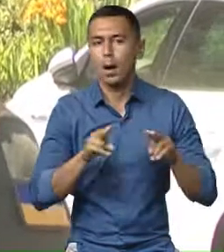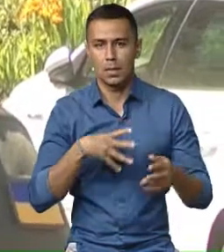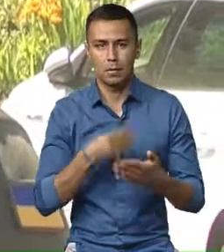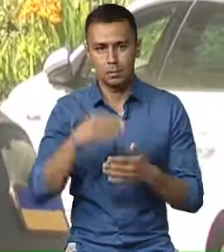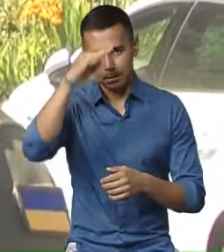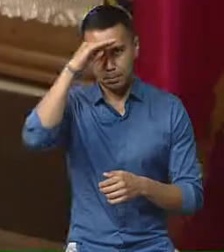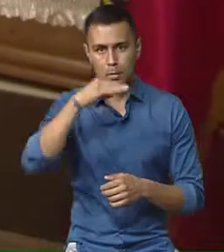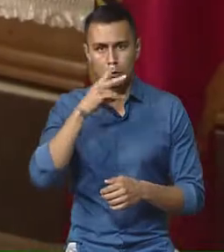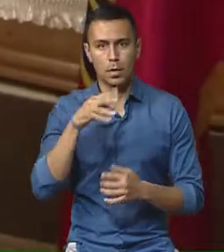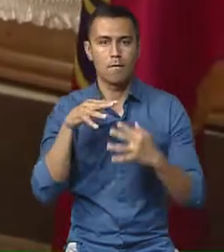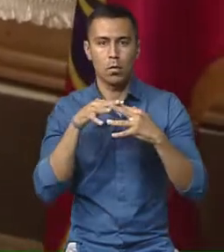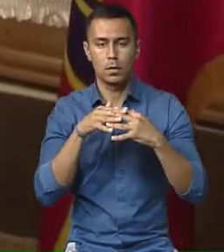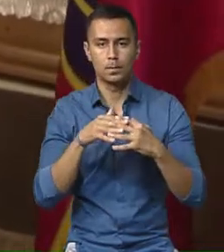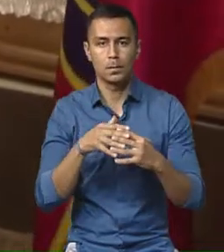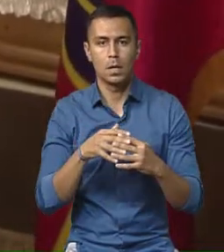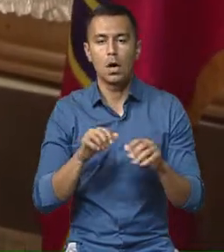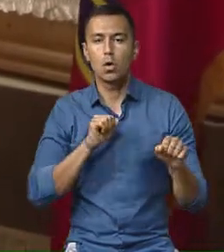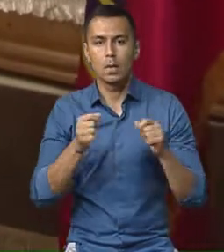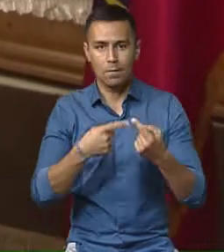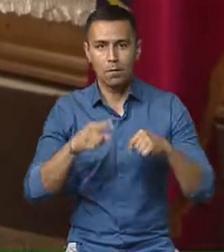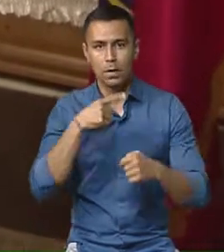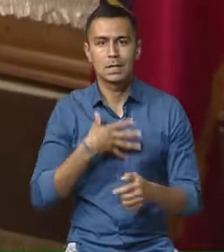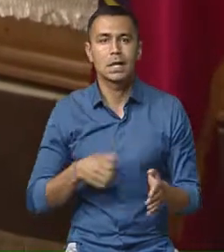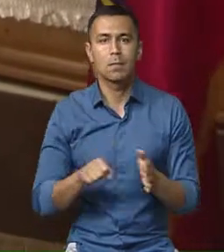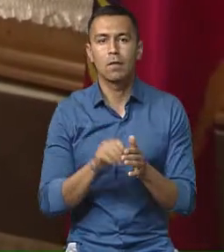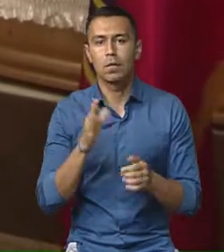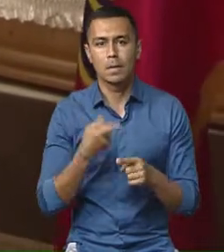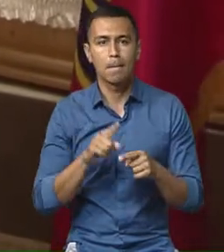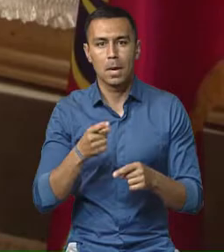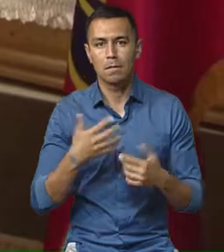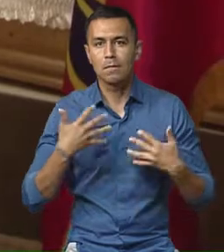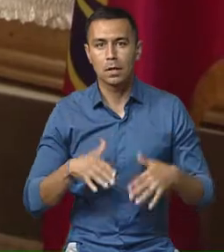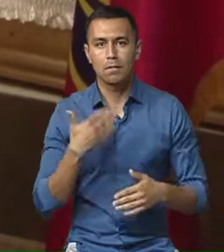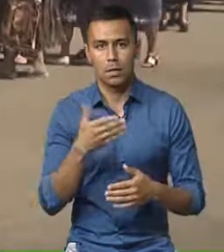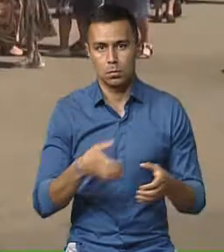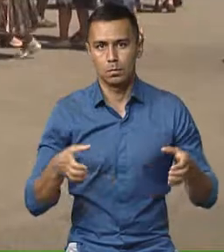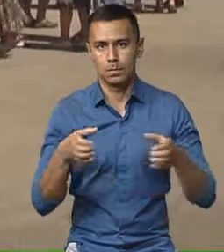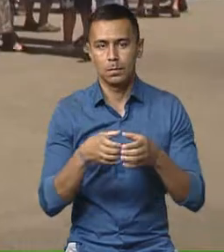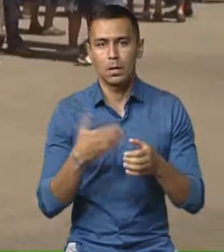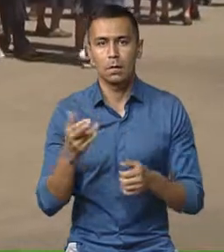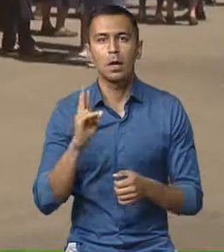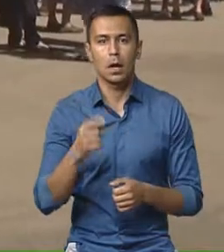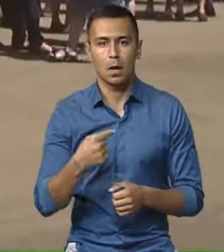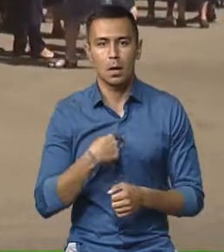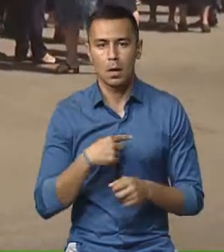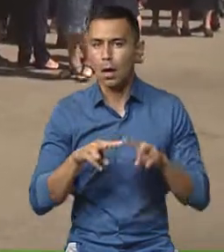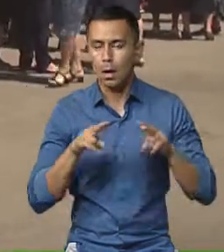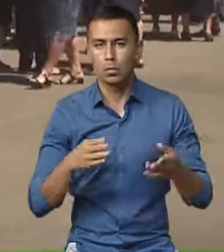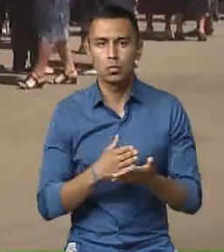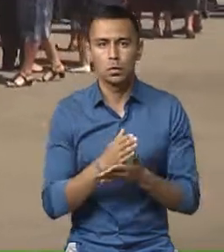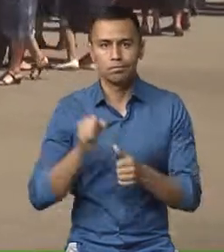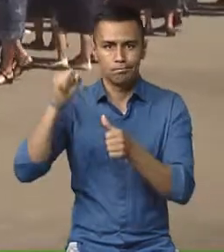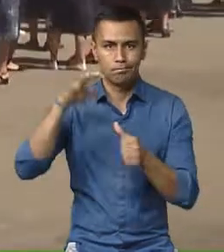батька на фронті. Командир відділення каже, загибель Володимира – це перша втрата в їхньому взводі. Він, як я, служив